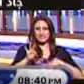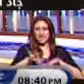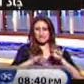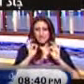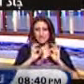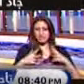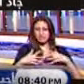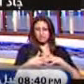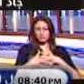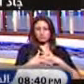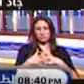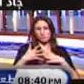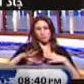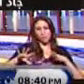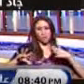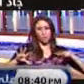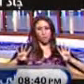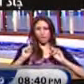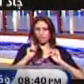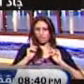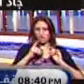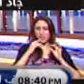سواء الحالية أو ما سيتم